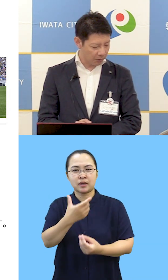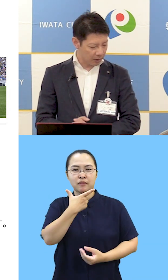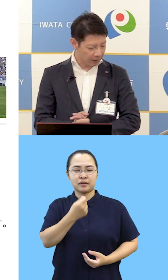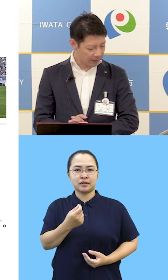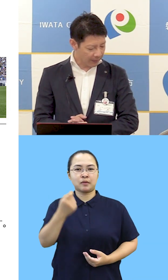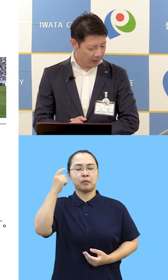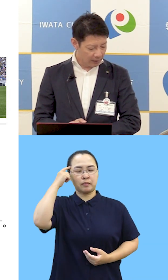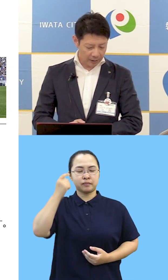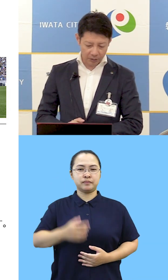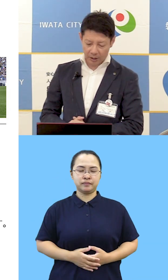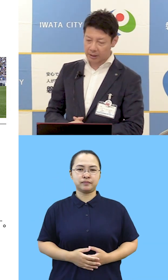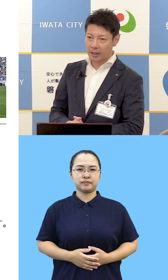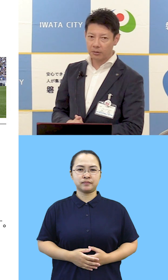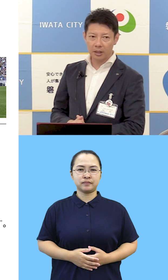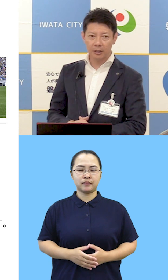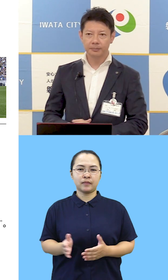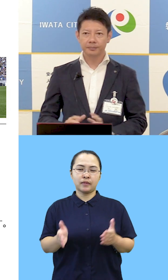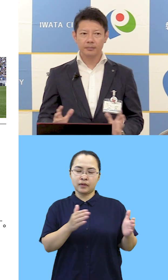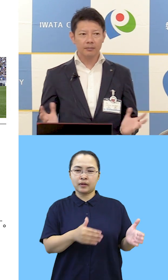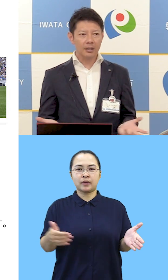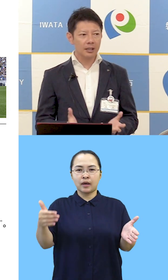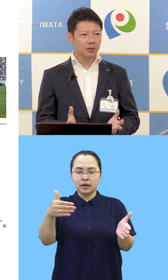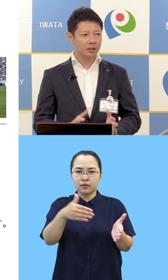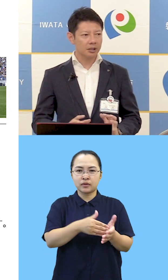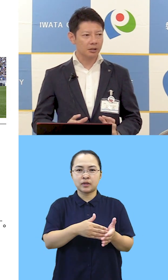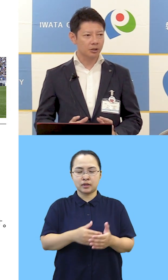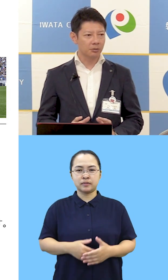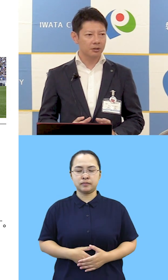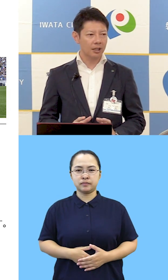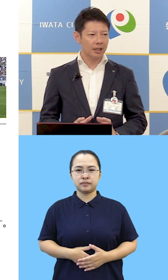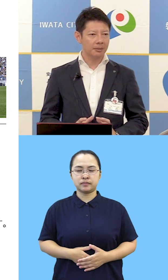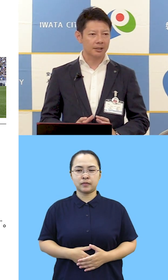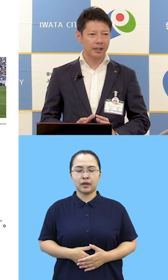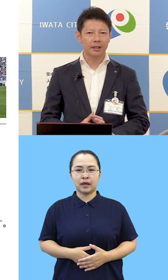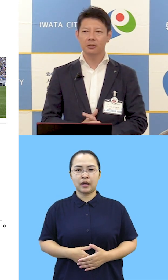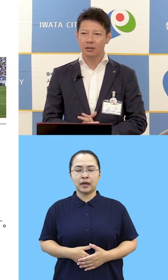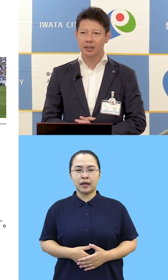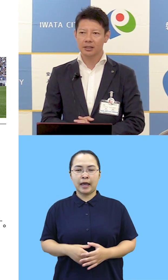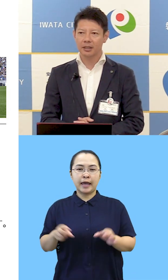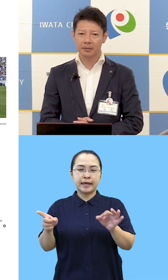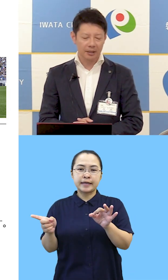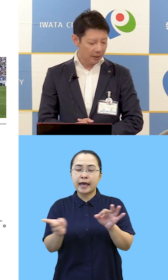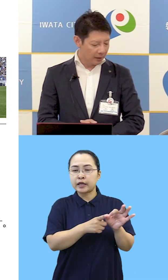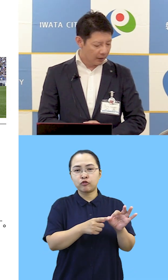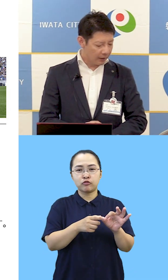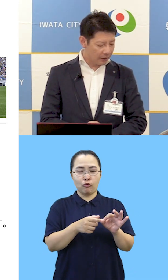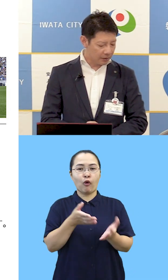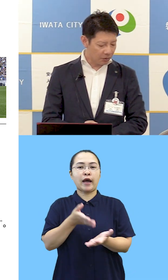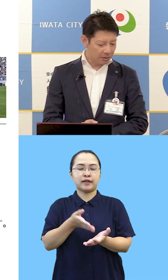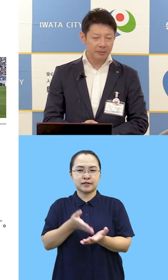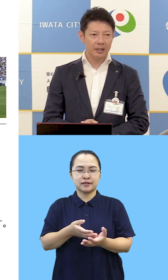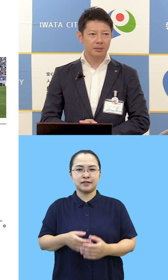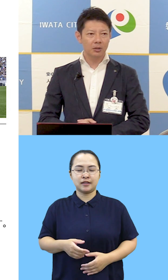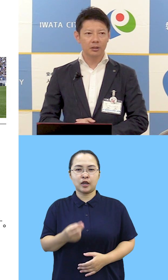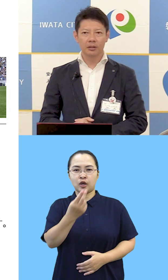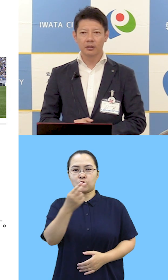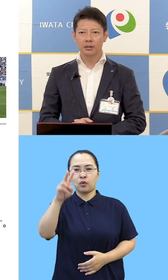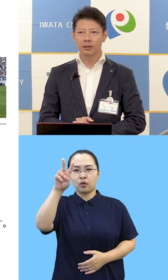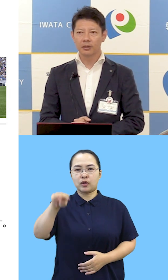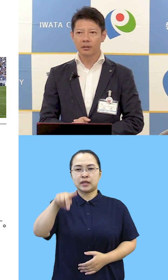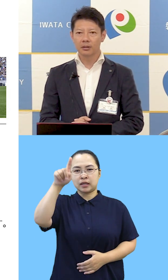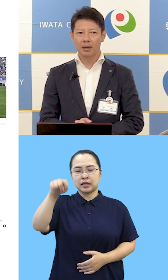に思います。それから最後に少し種目が変わりますが、野球の話であります。ドリームベースボ